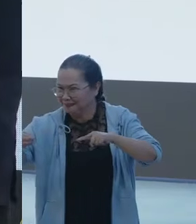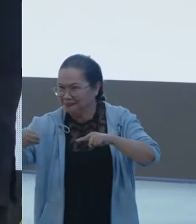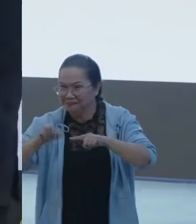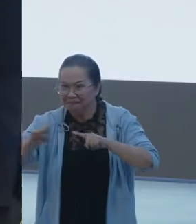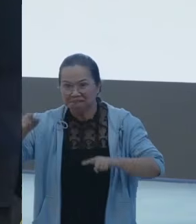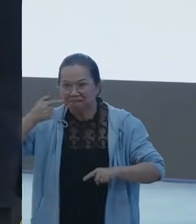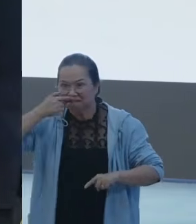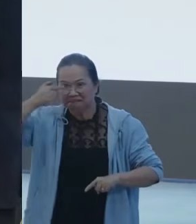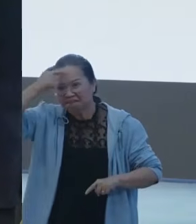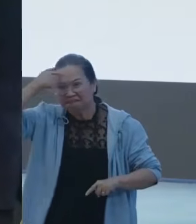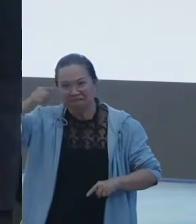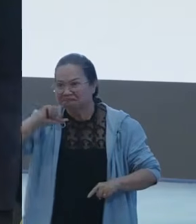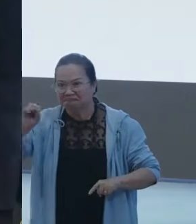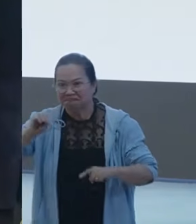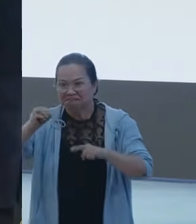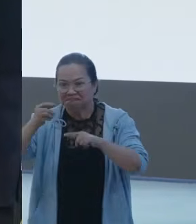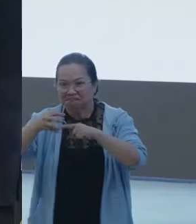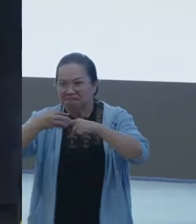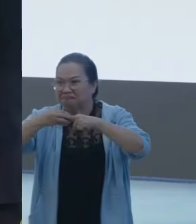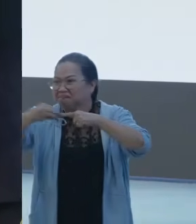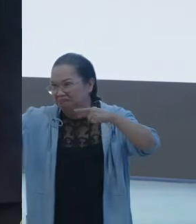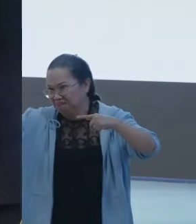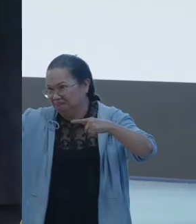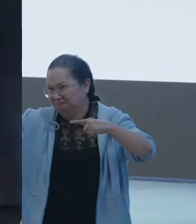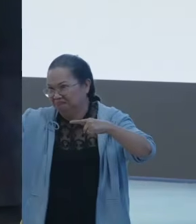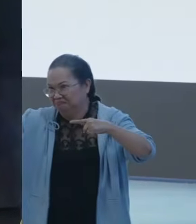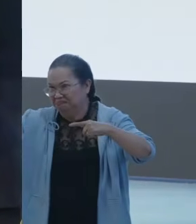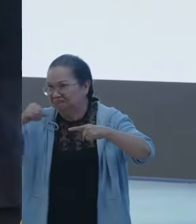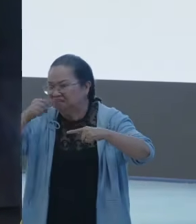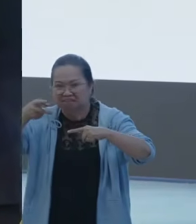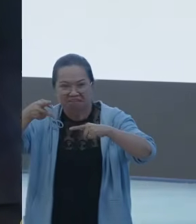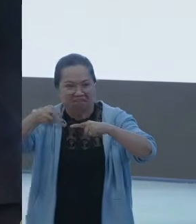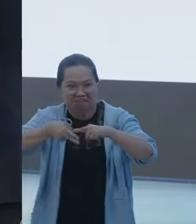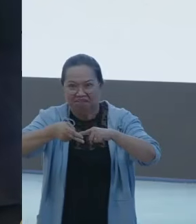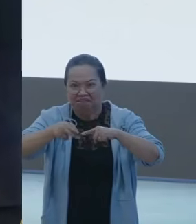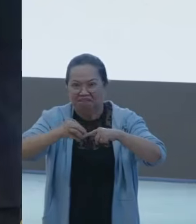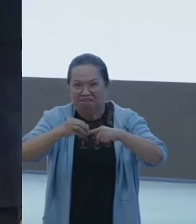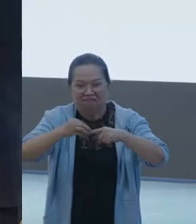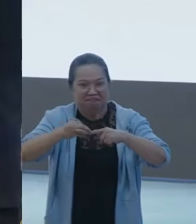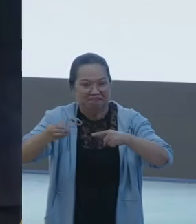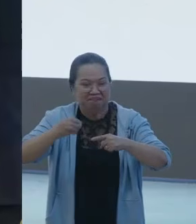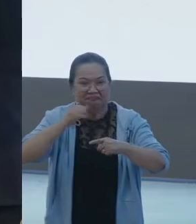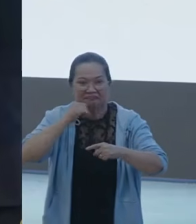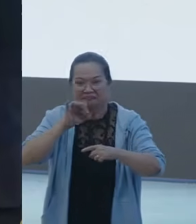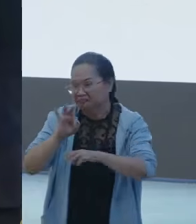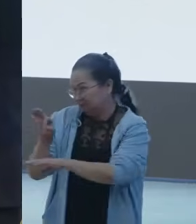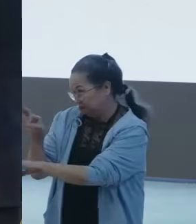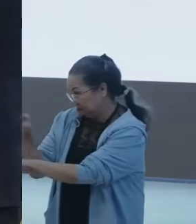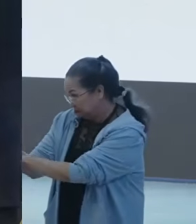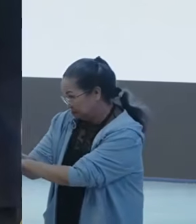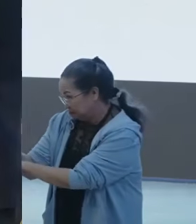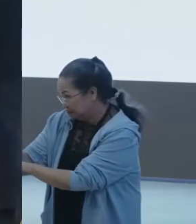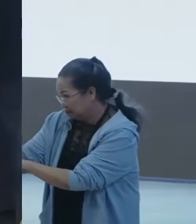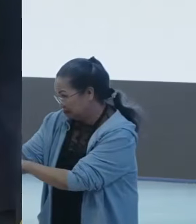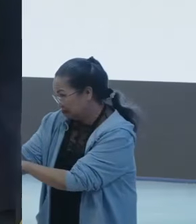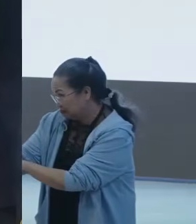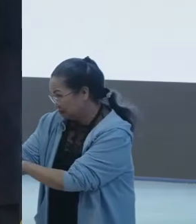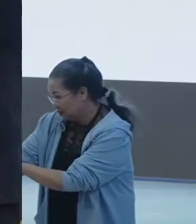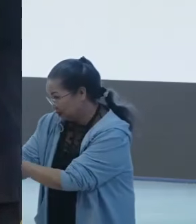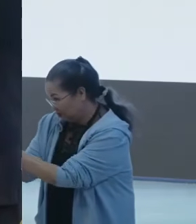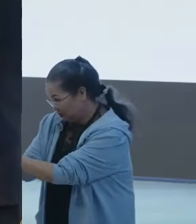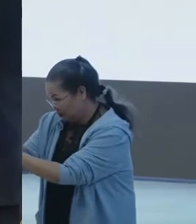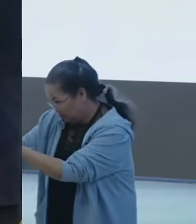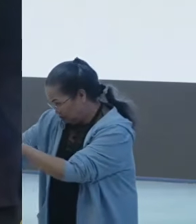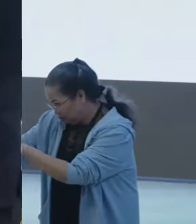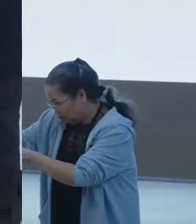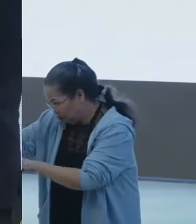sa mga apostol doon. Si Titus, kasama niya, he was not forced to be circumcised, though he was Greek.